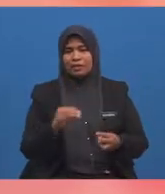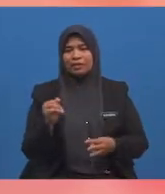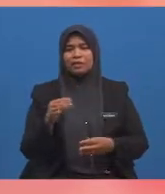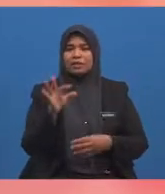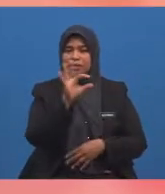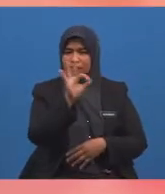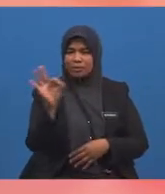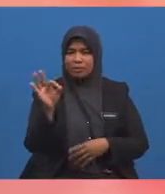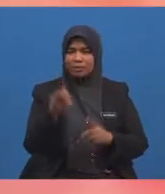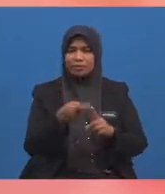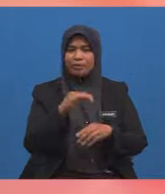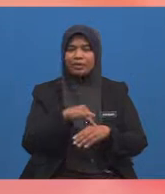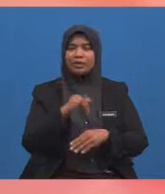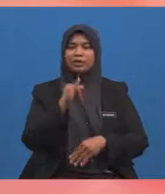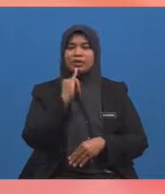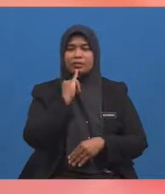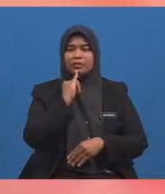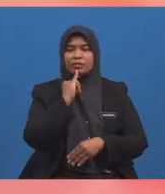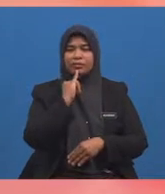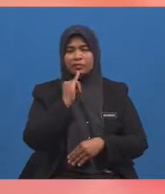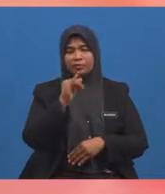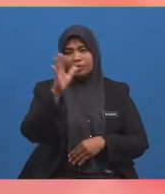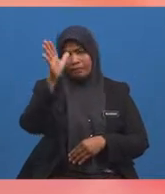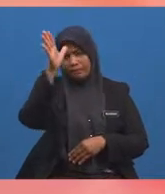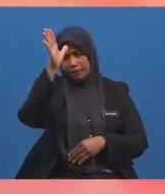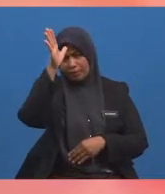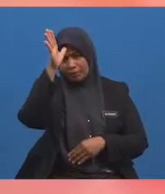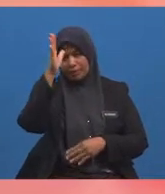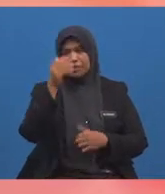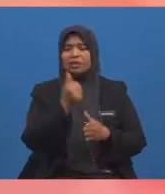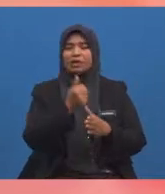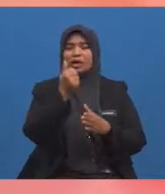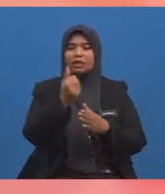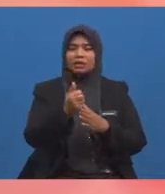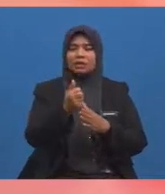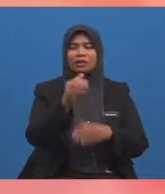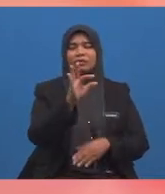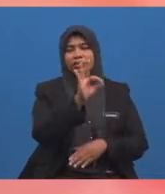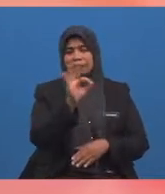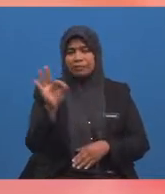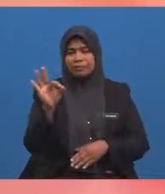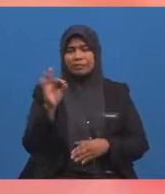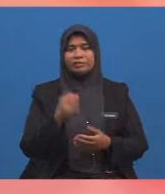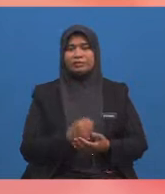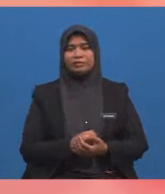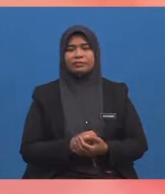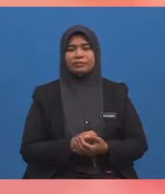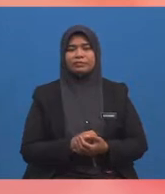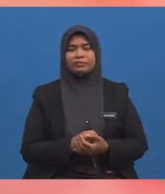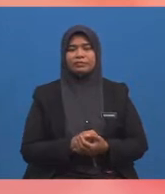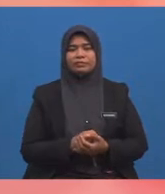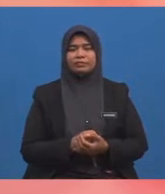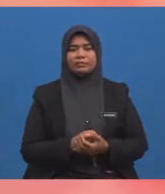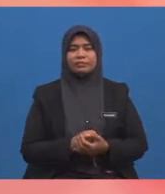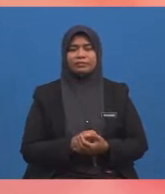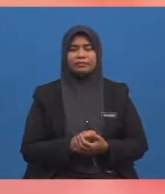akan mewarisi tempat kosong daripada ibu, bapa atau